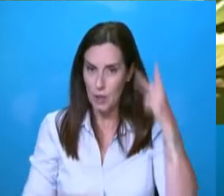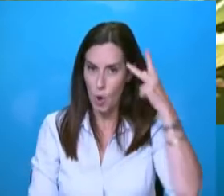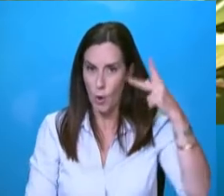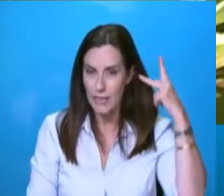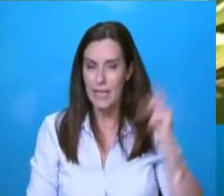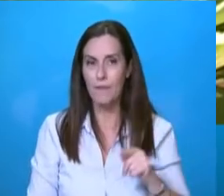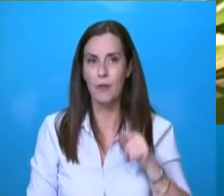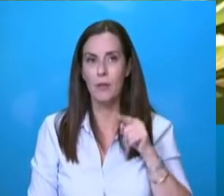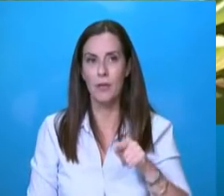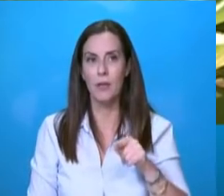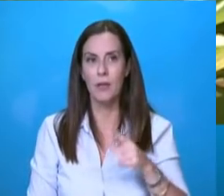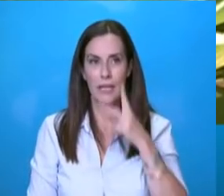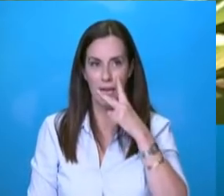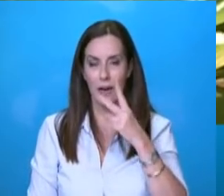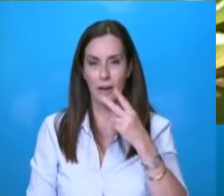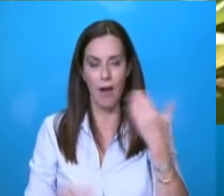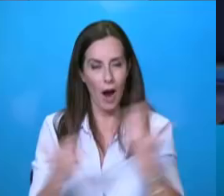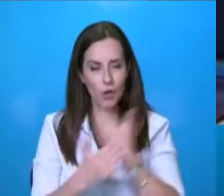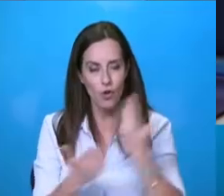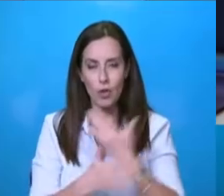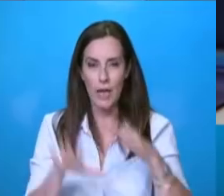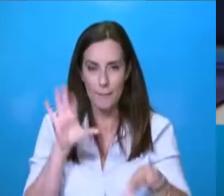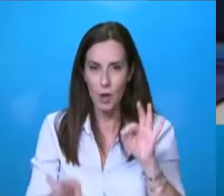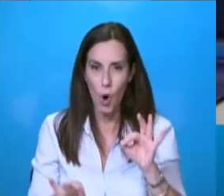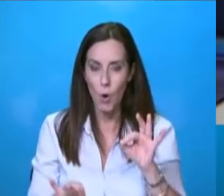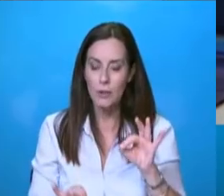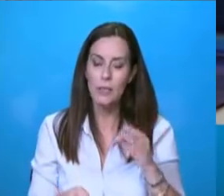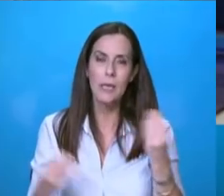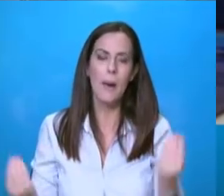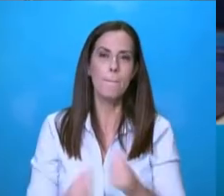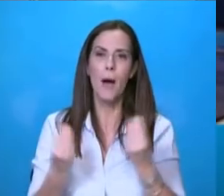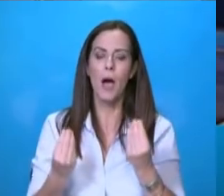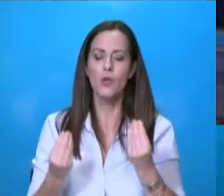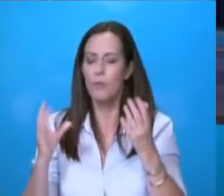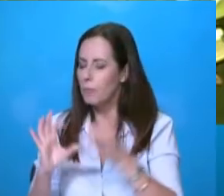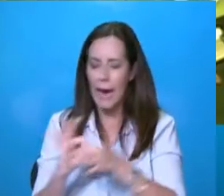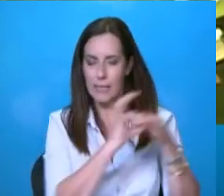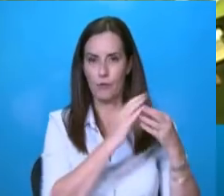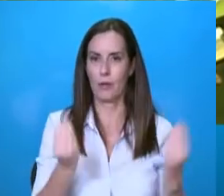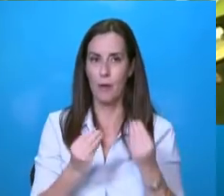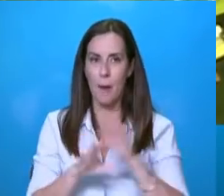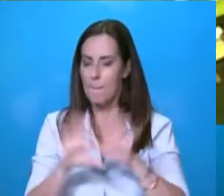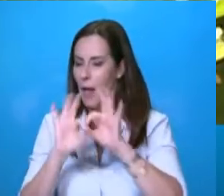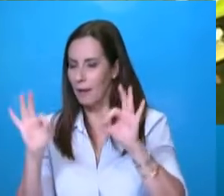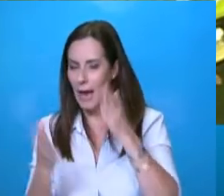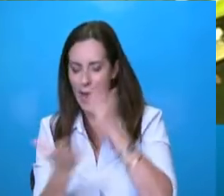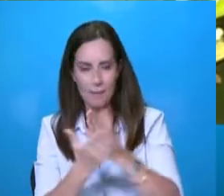קוגניטיבית, יחווה את השידור של משדר הבחירות כאיזשהו רצף של דברים, בלי התחלה,